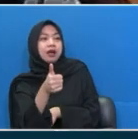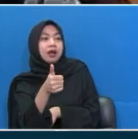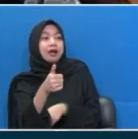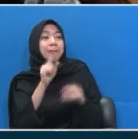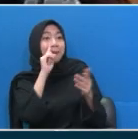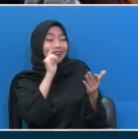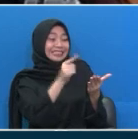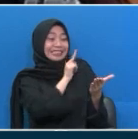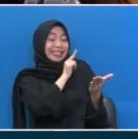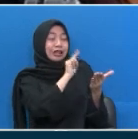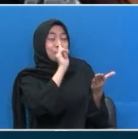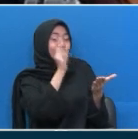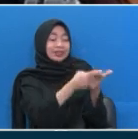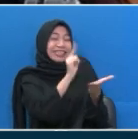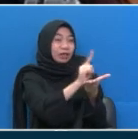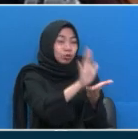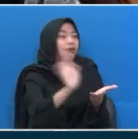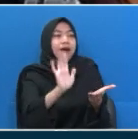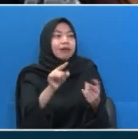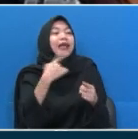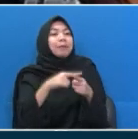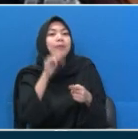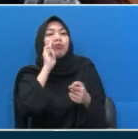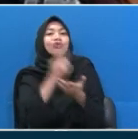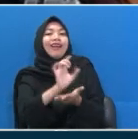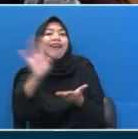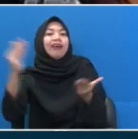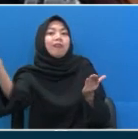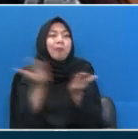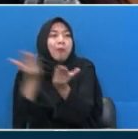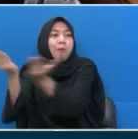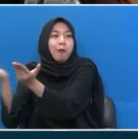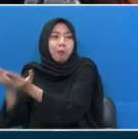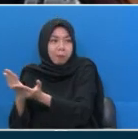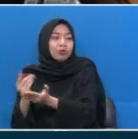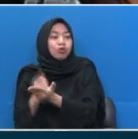untuk memperkuat keyakinan Hakim bersalah atau tidaknya terdakwa